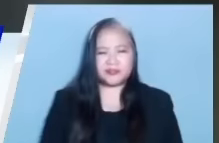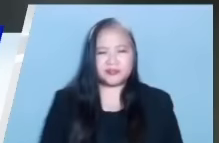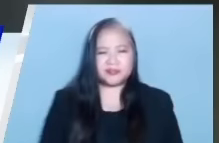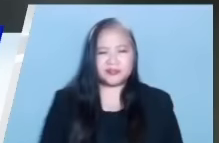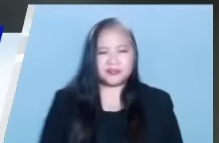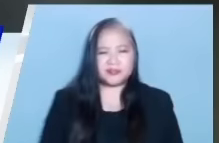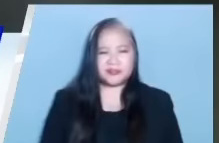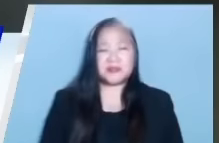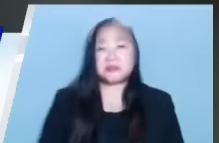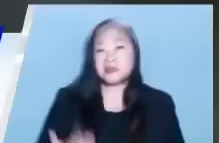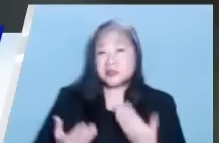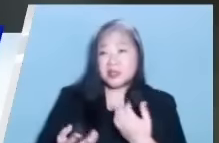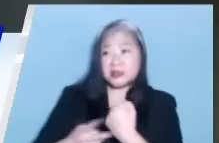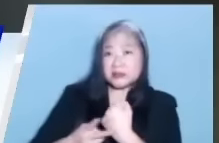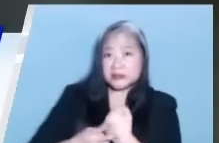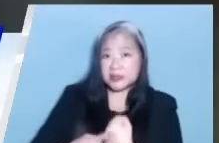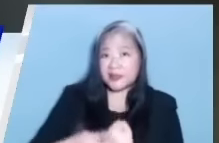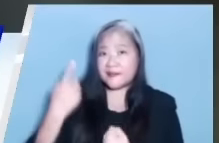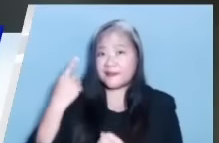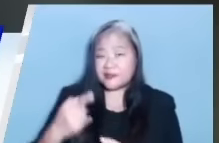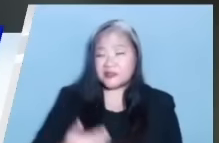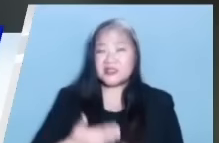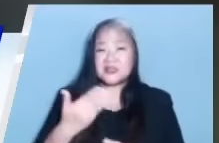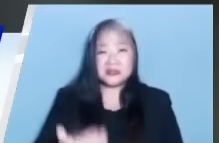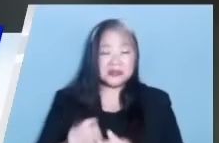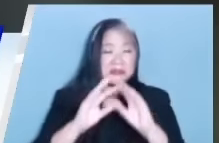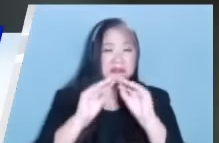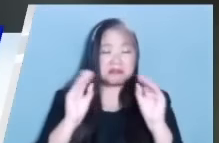sila para sa darating na okasyon.